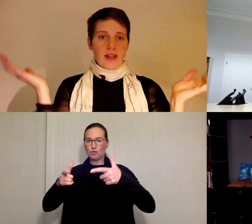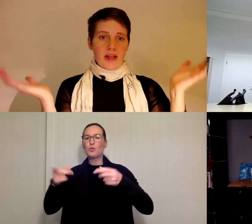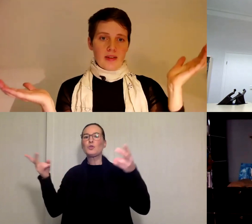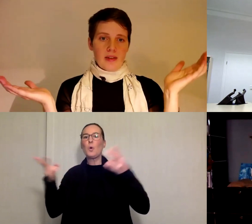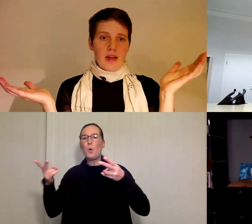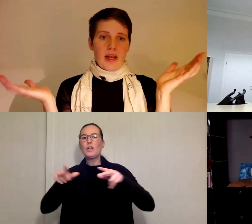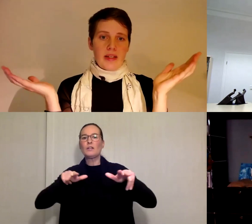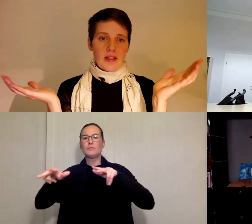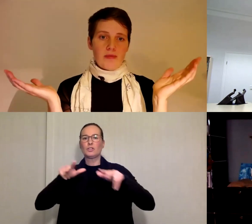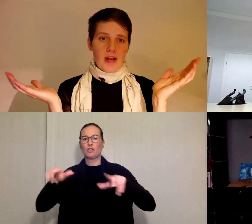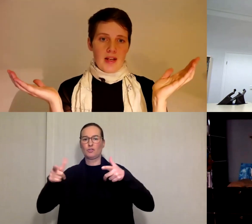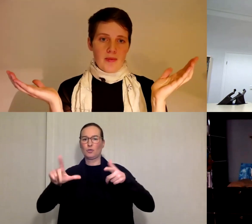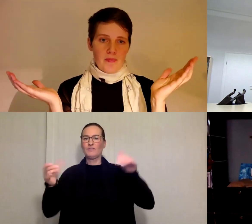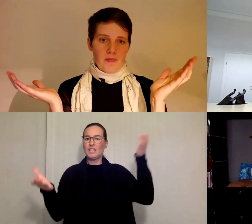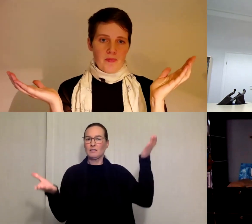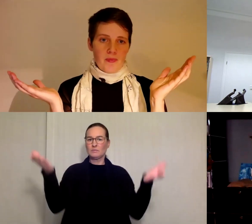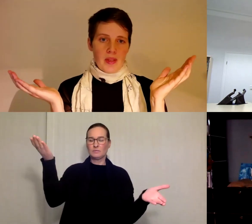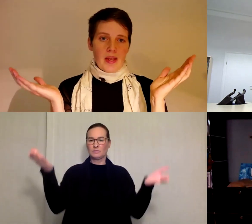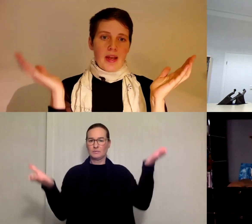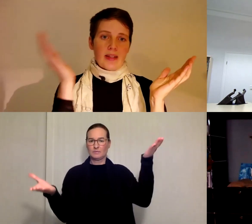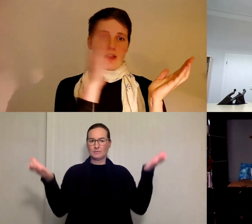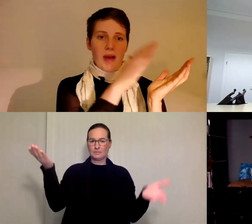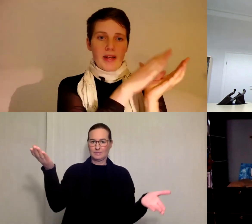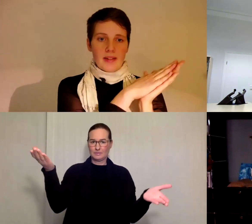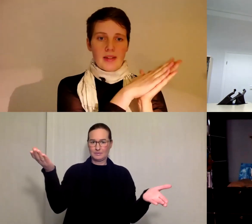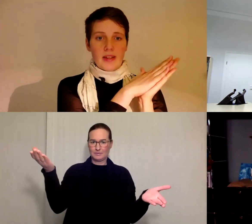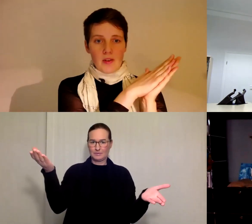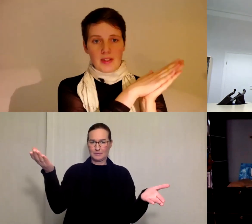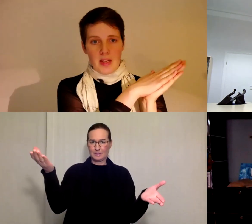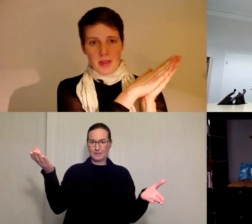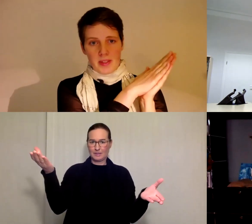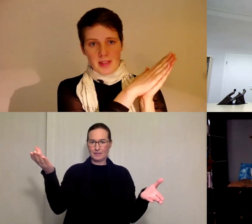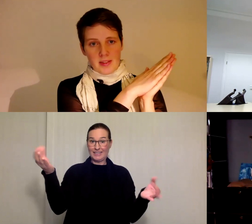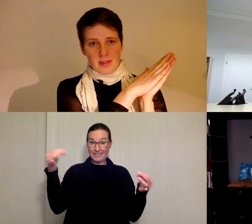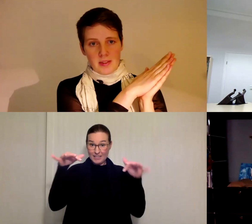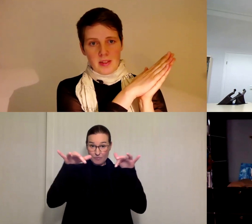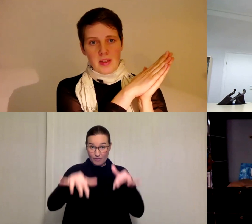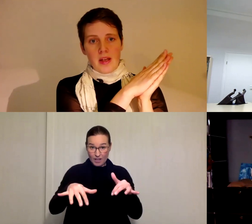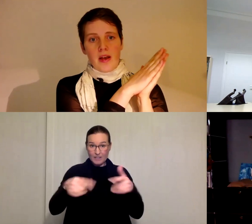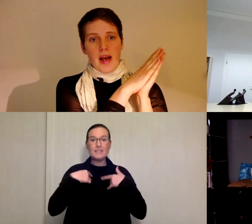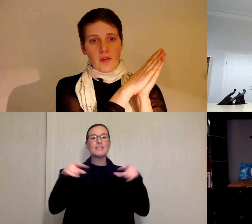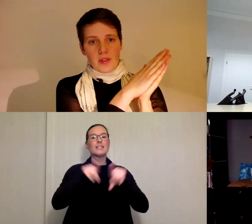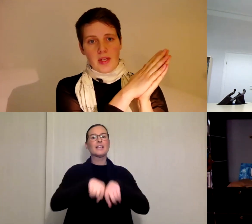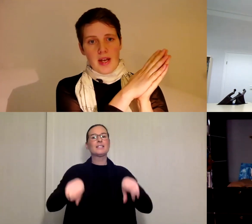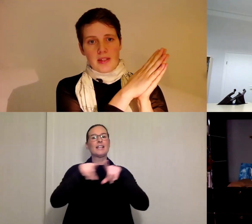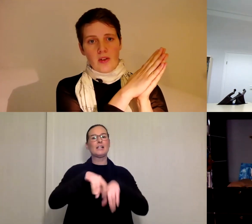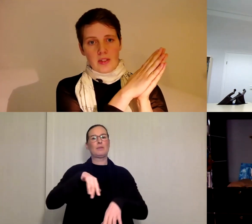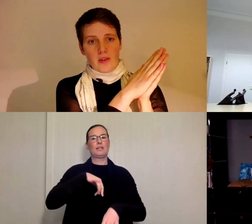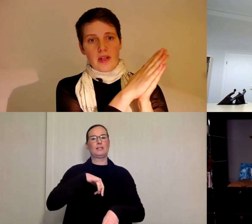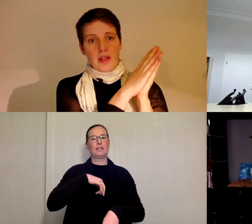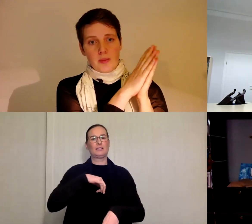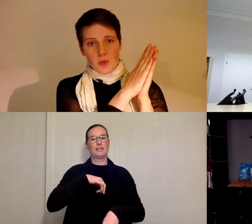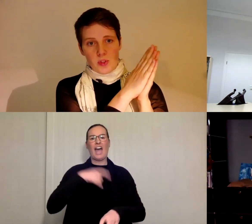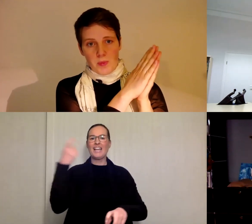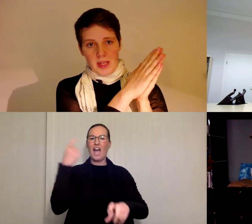zwei Seiten. In diesem Fall ist das beides genau dasselbe Interesse. Ein kurzer, harter